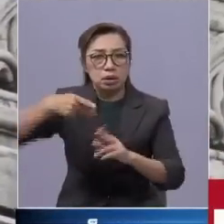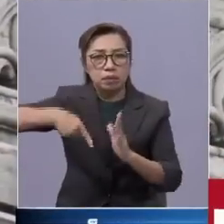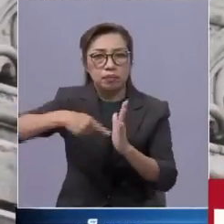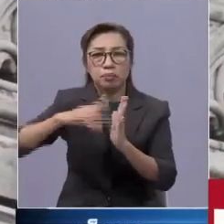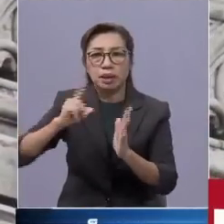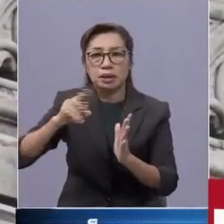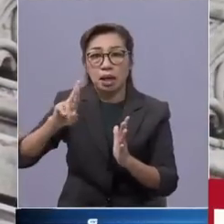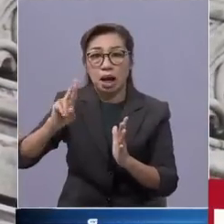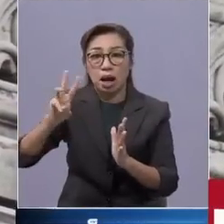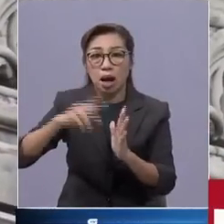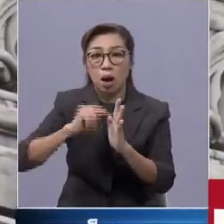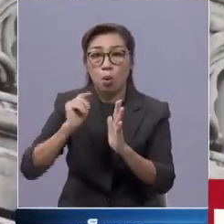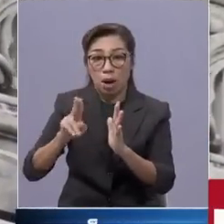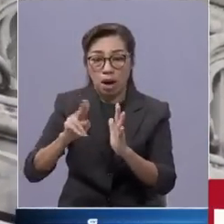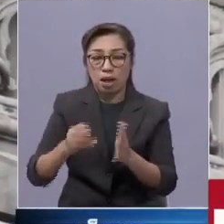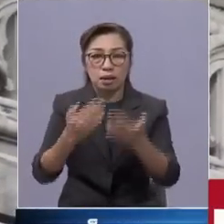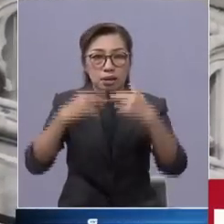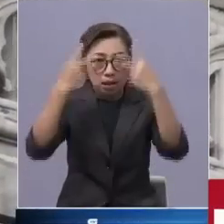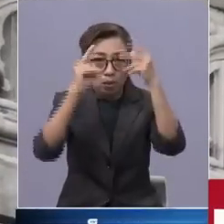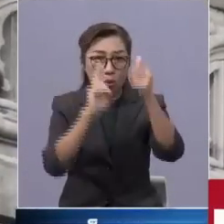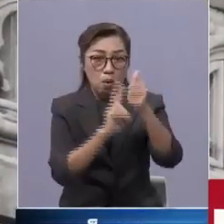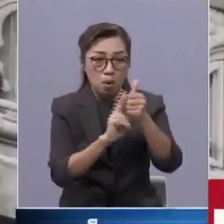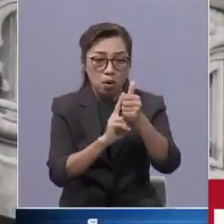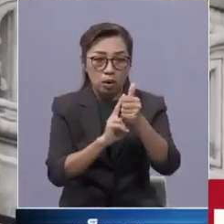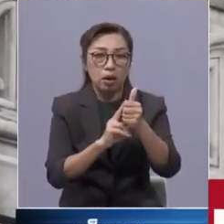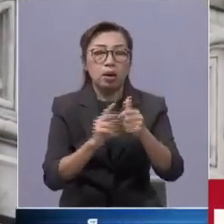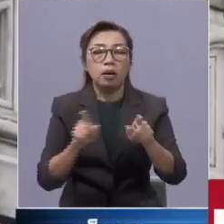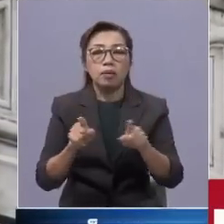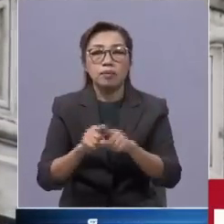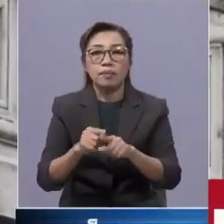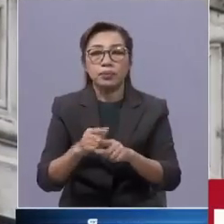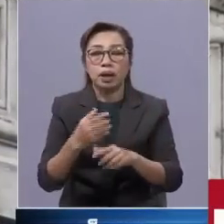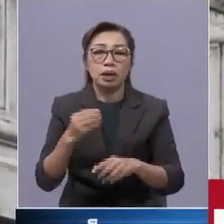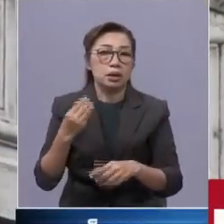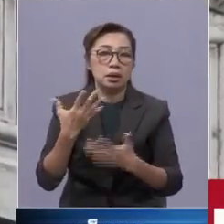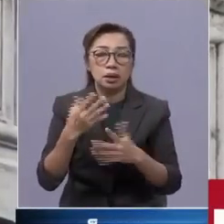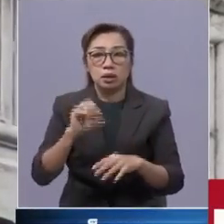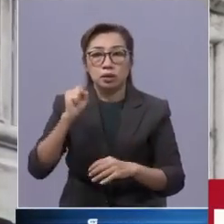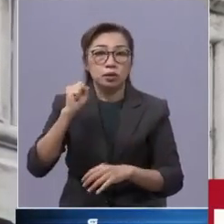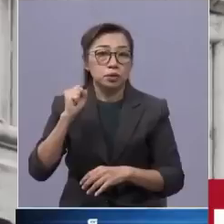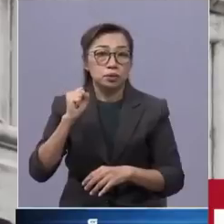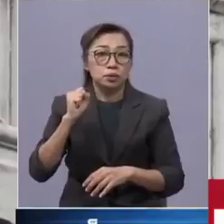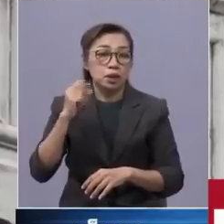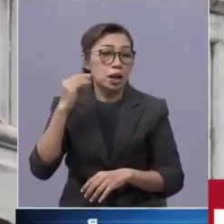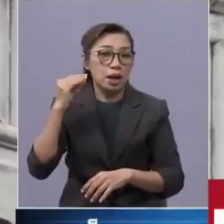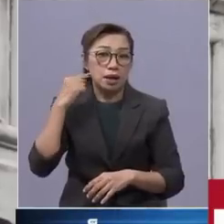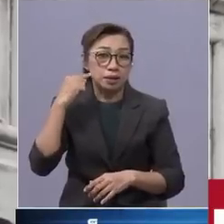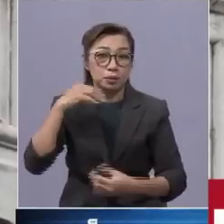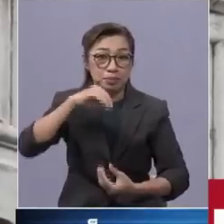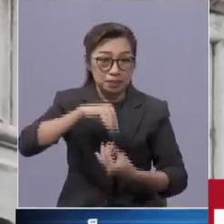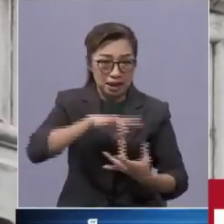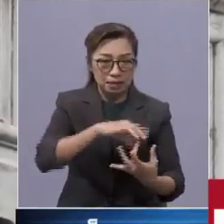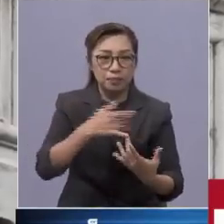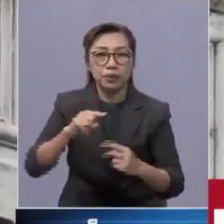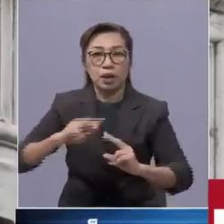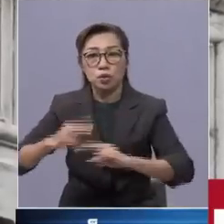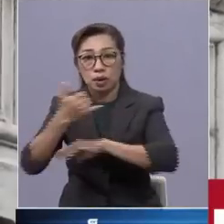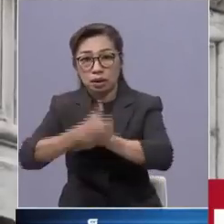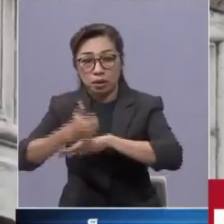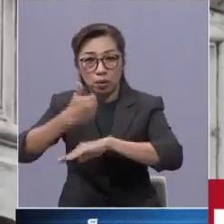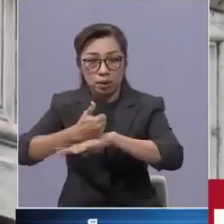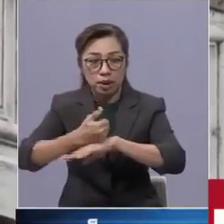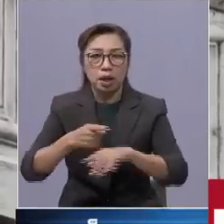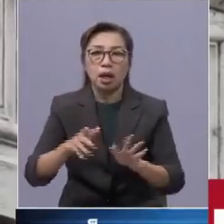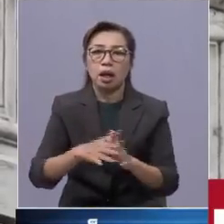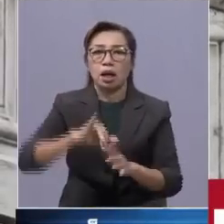วงสุวรรณรองนายกรัฐมนตรีนายสมศักดิ์เทพสุทินรัฐมนตรีว่าการกระทรวงการต่างประเทศนายจักรพ